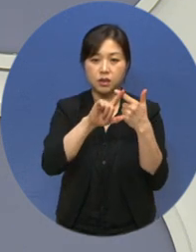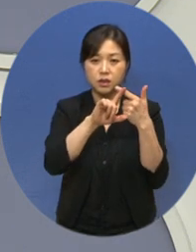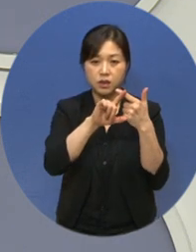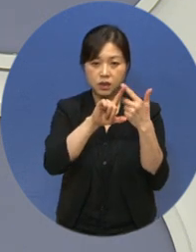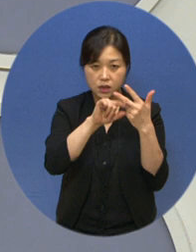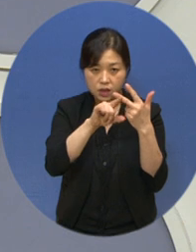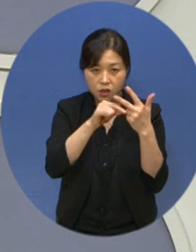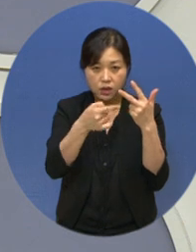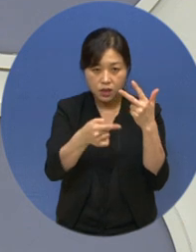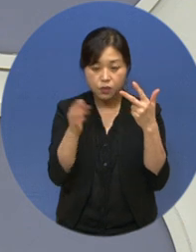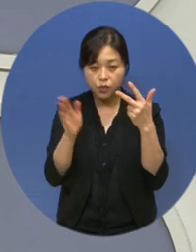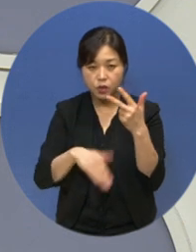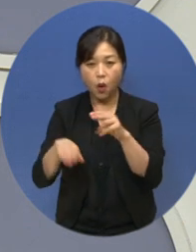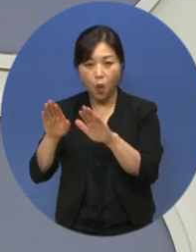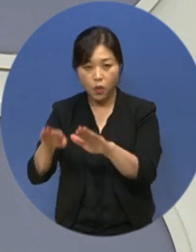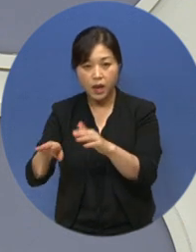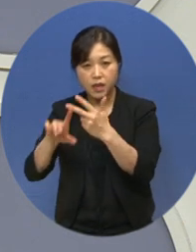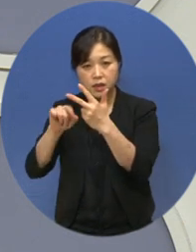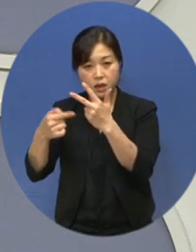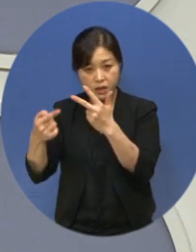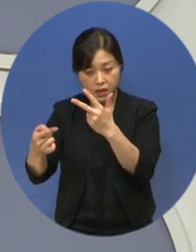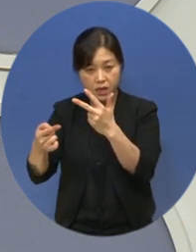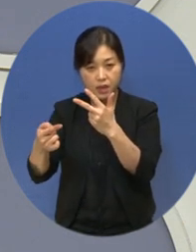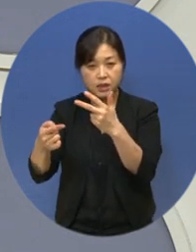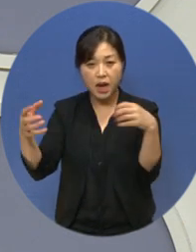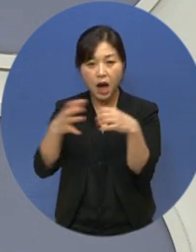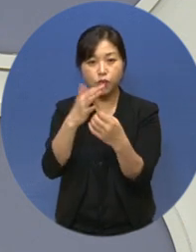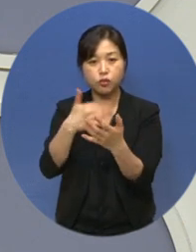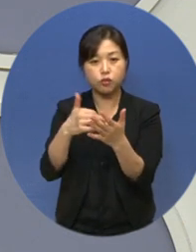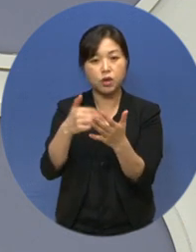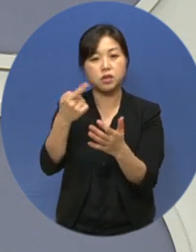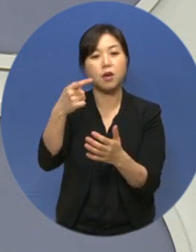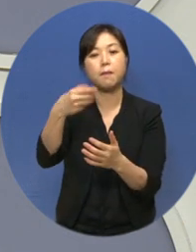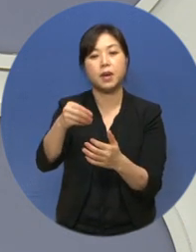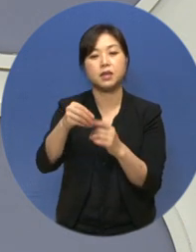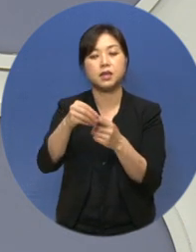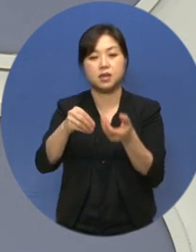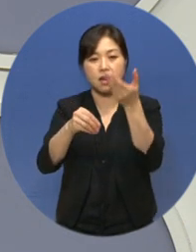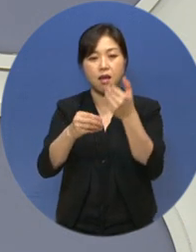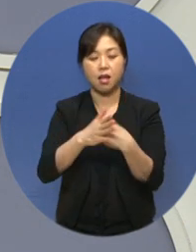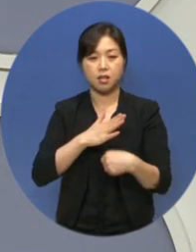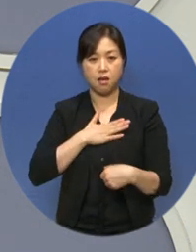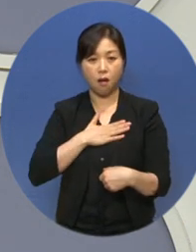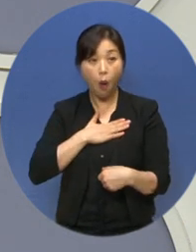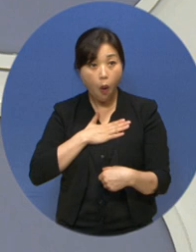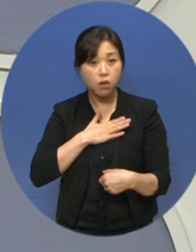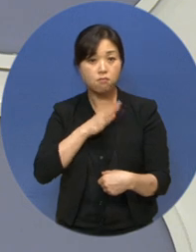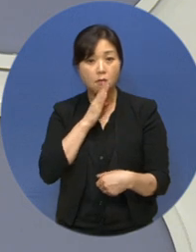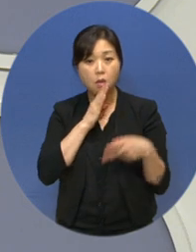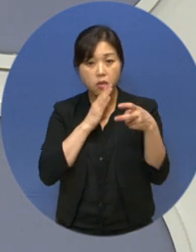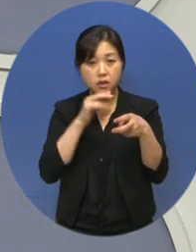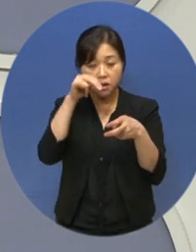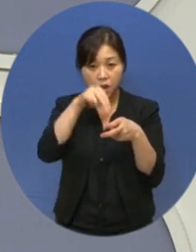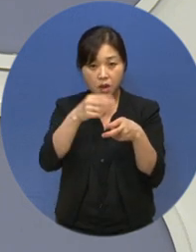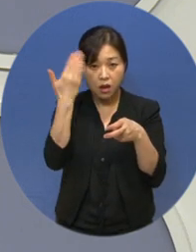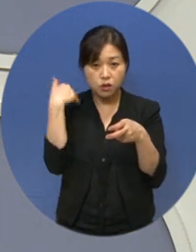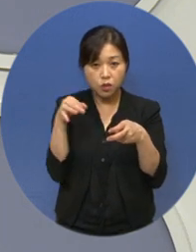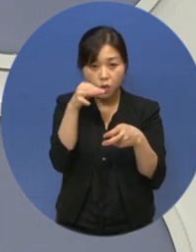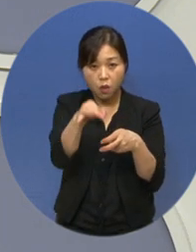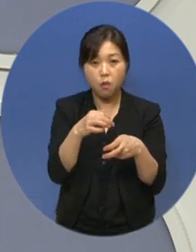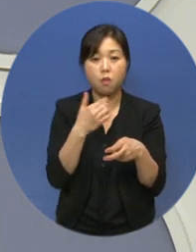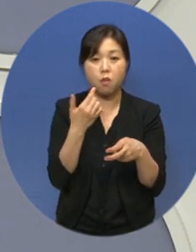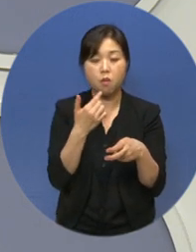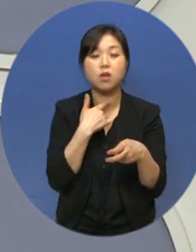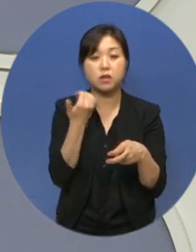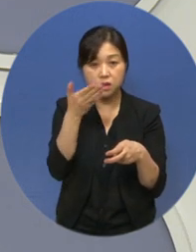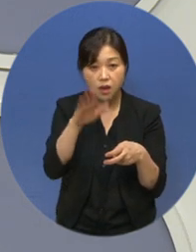7월까지 1000만원 이상을 이용 했거든요 그러신 디아 피부로 안내가 시내버스를 타고 예전 돈을 했는데 싱가폴